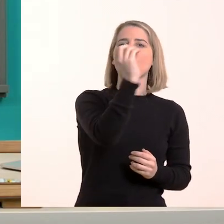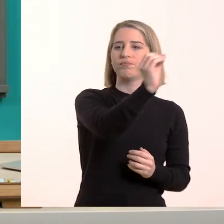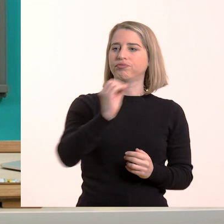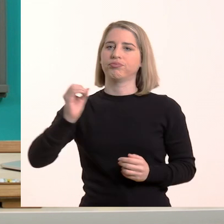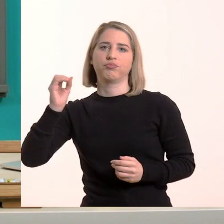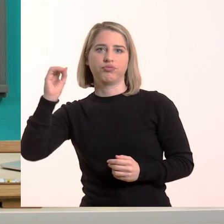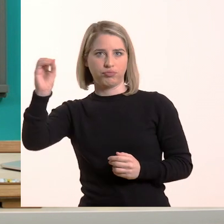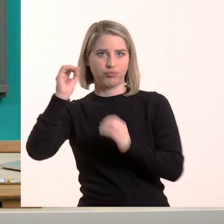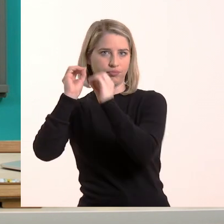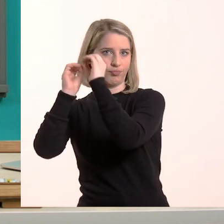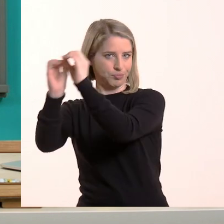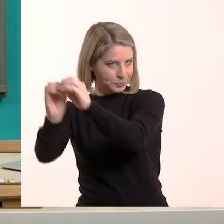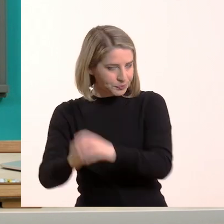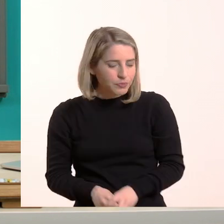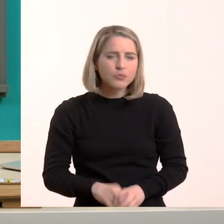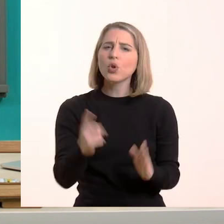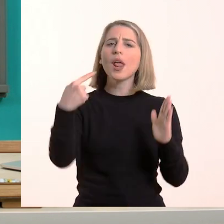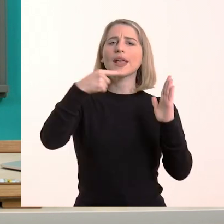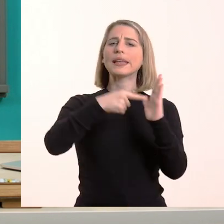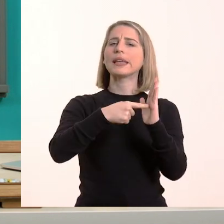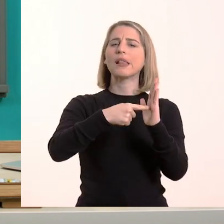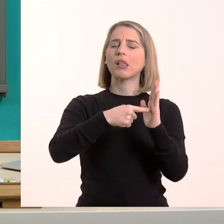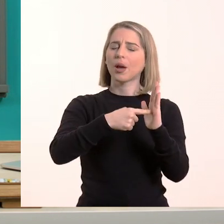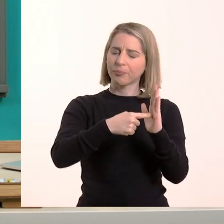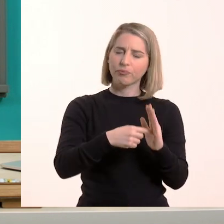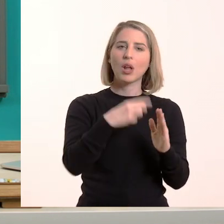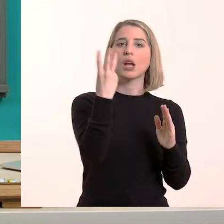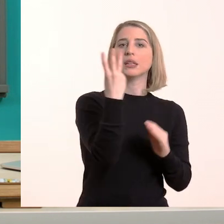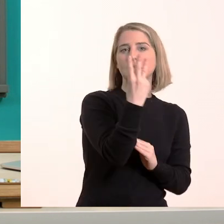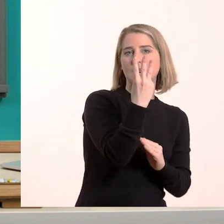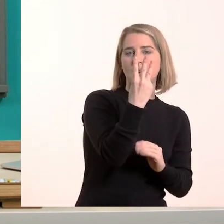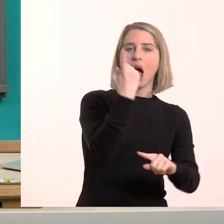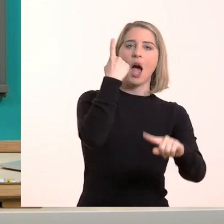1000. Ας πούμε 3 επί 1000.